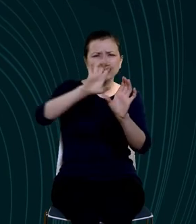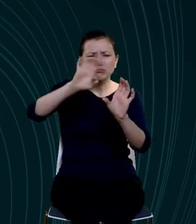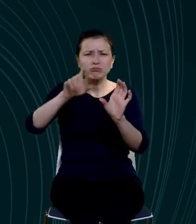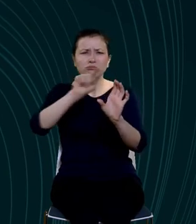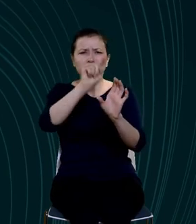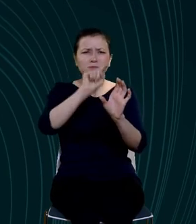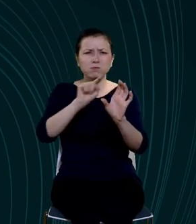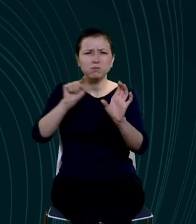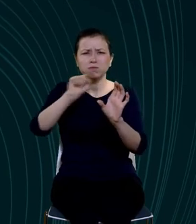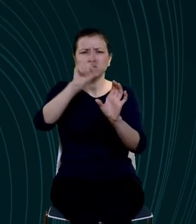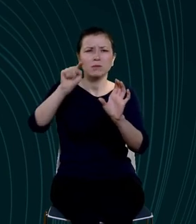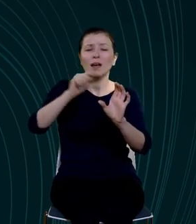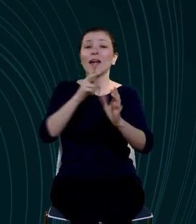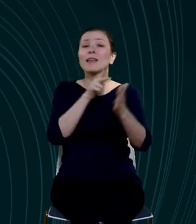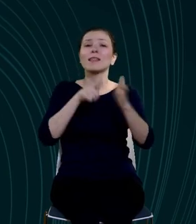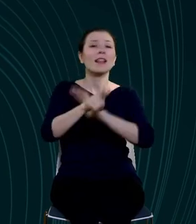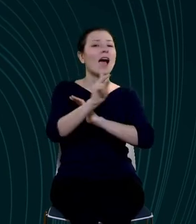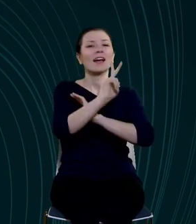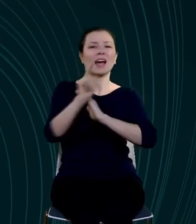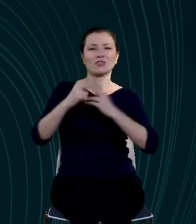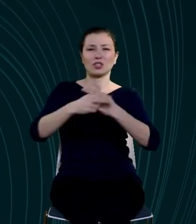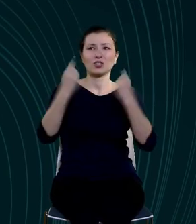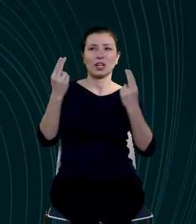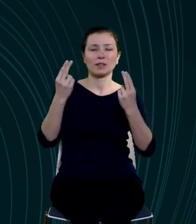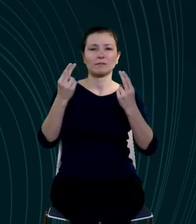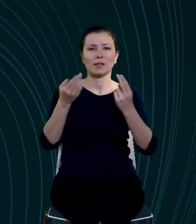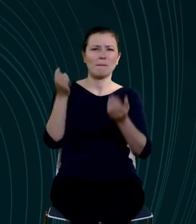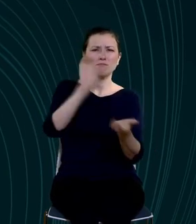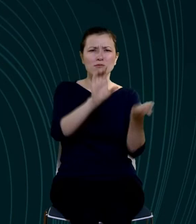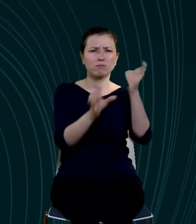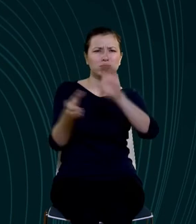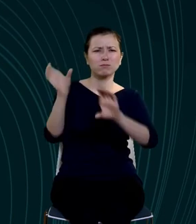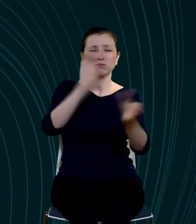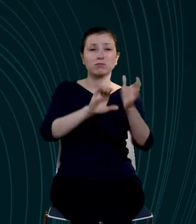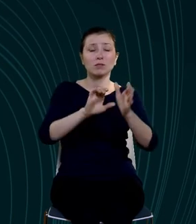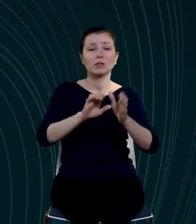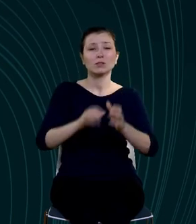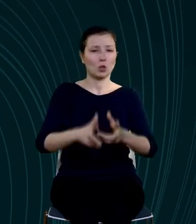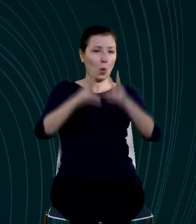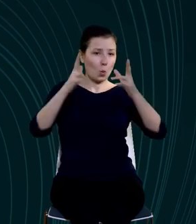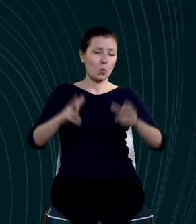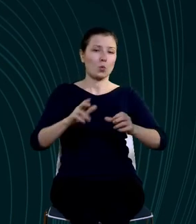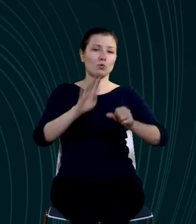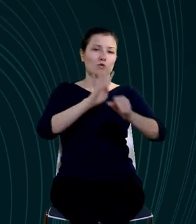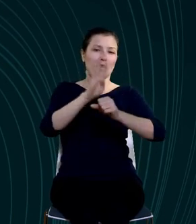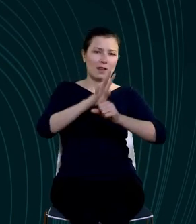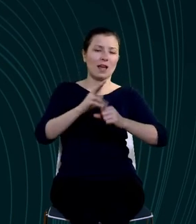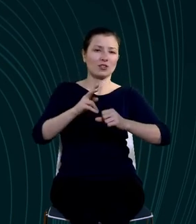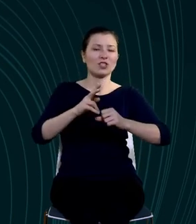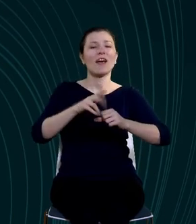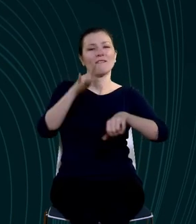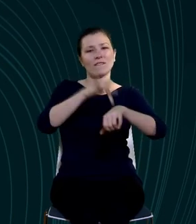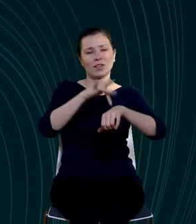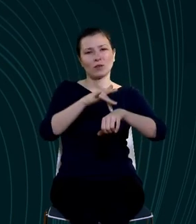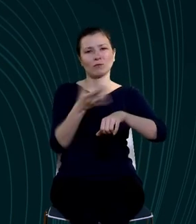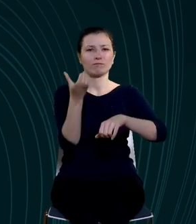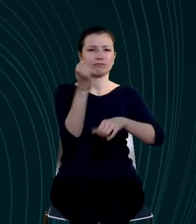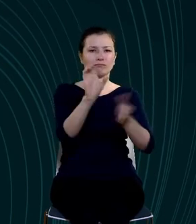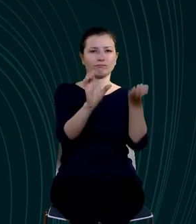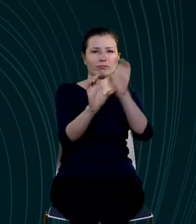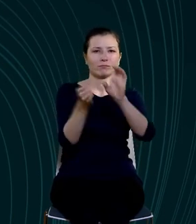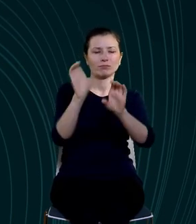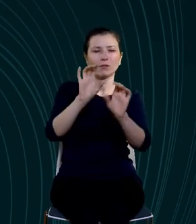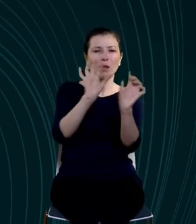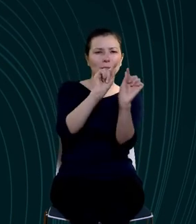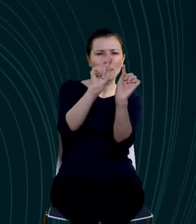każdego dnia obserwacji. W tym przypadku jest to 14 takich wyników i z